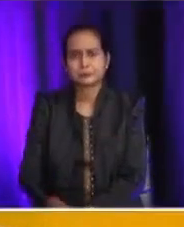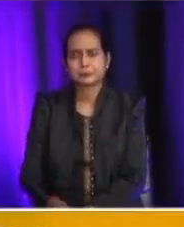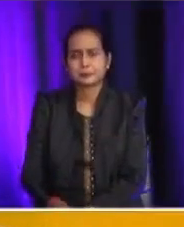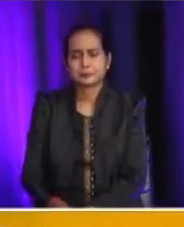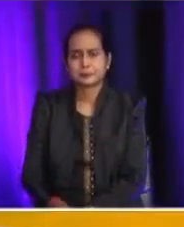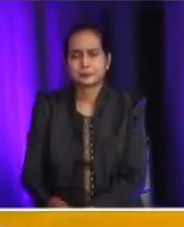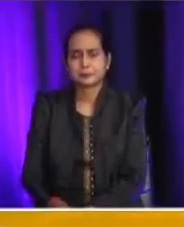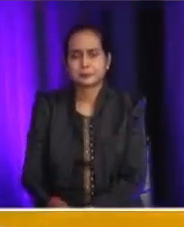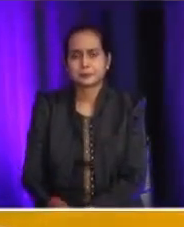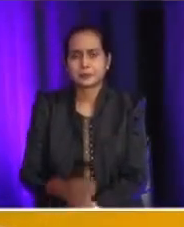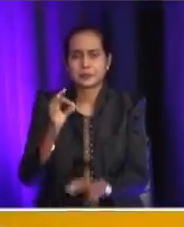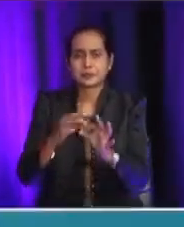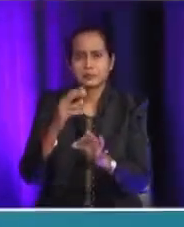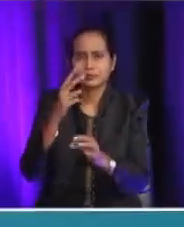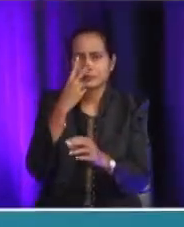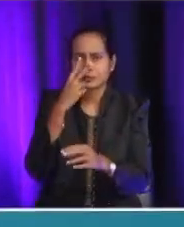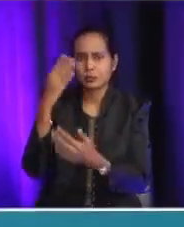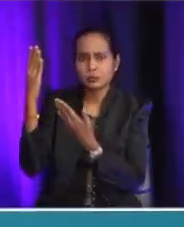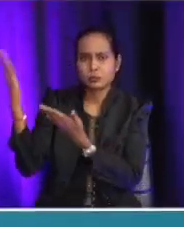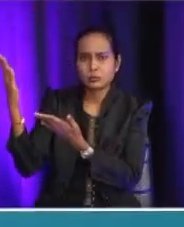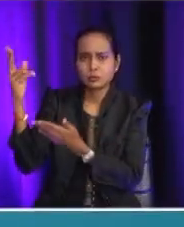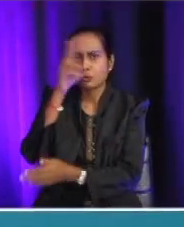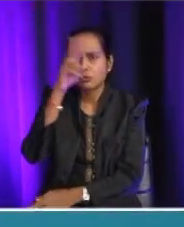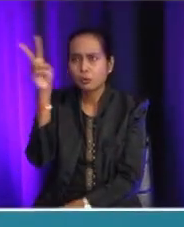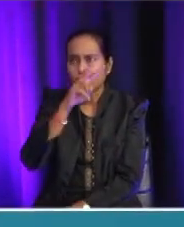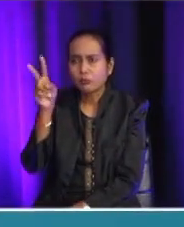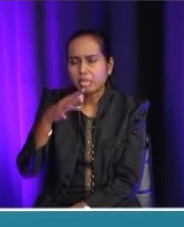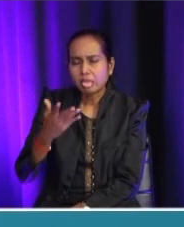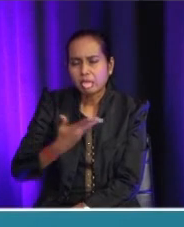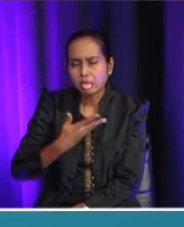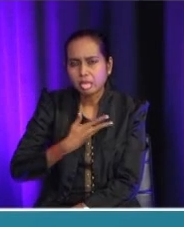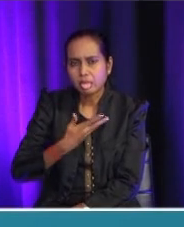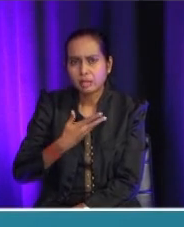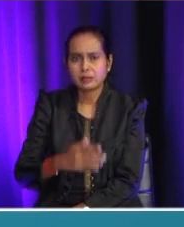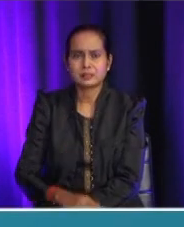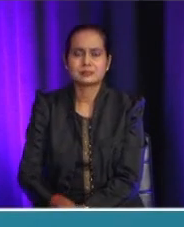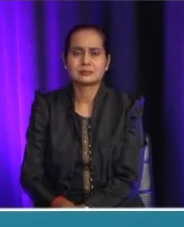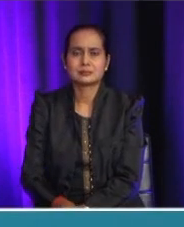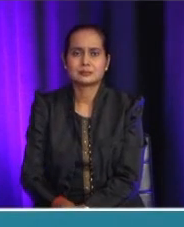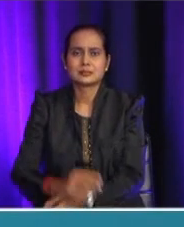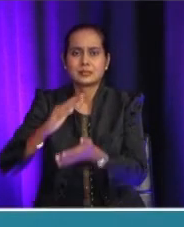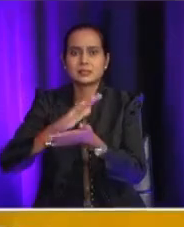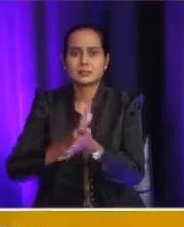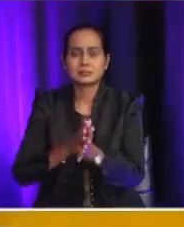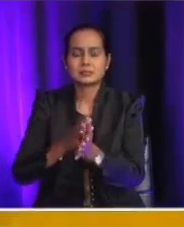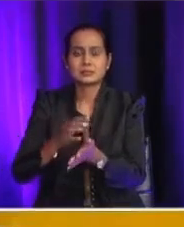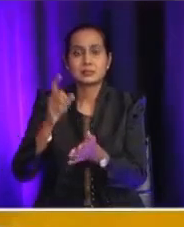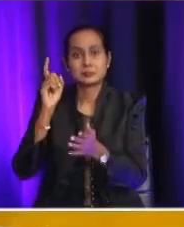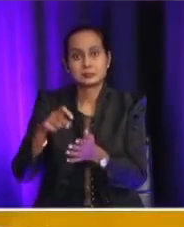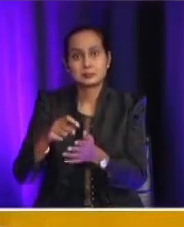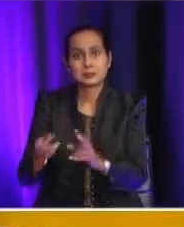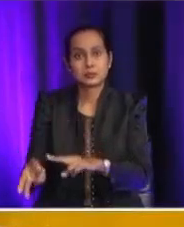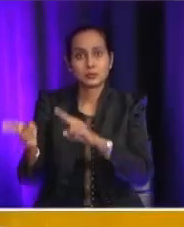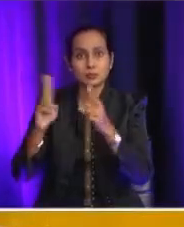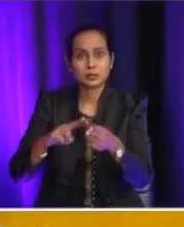ni, jenuh tak faham apa benda ni, apa benda ni, apa benda ni kan. Itulah sebab salah satu cara murid untuk mencatat nota sebenarnya